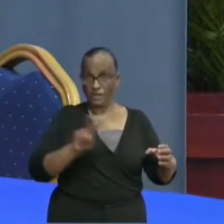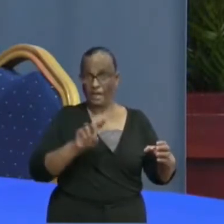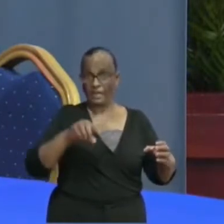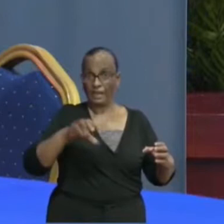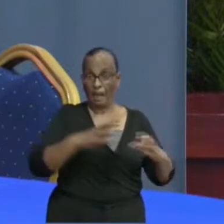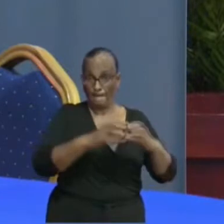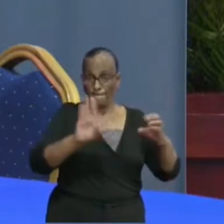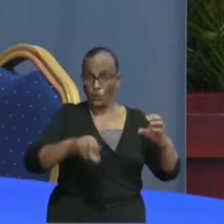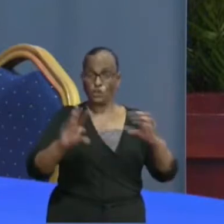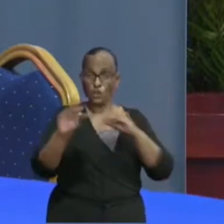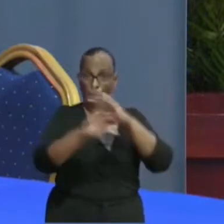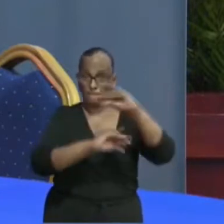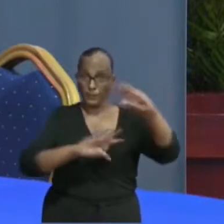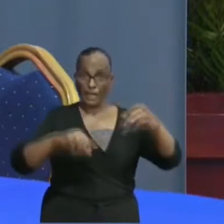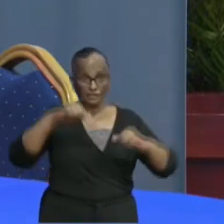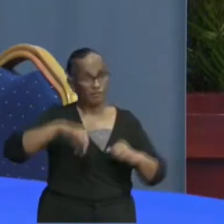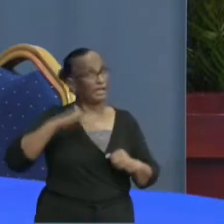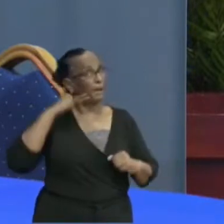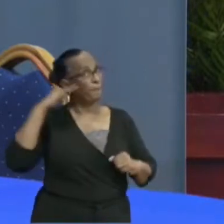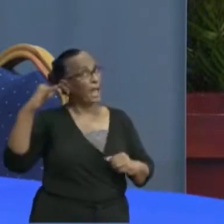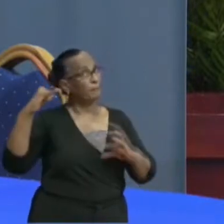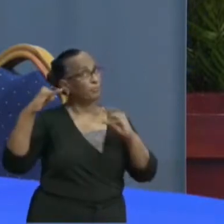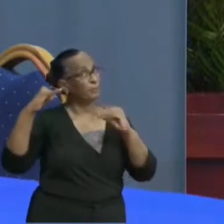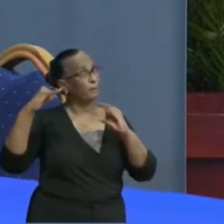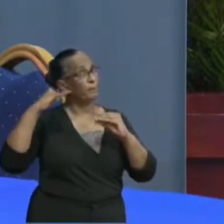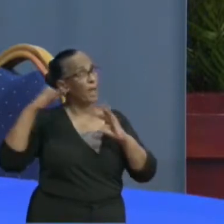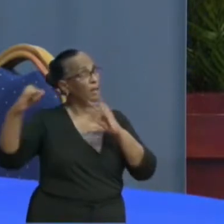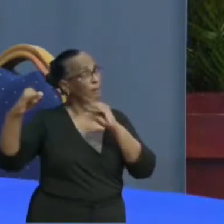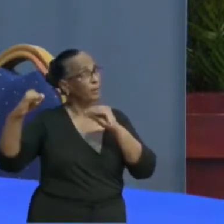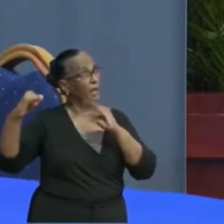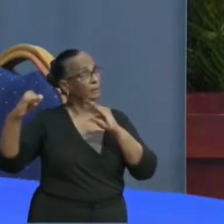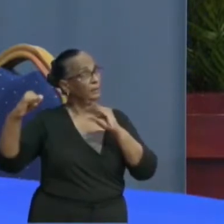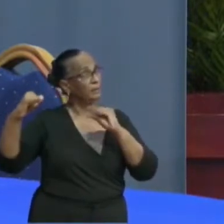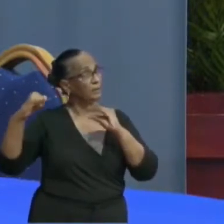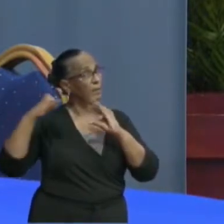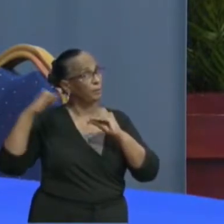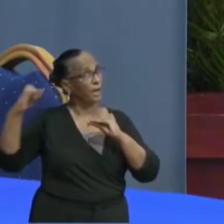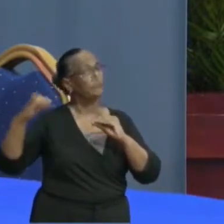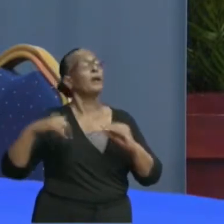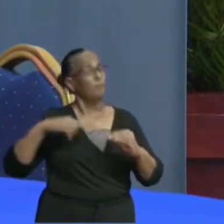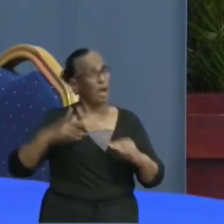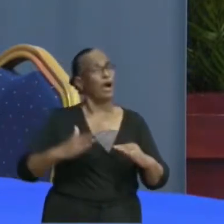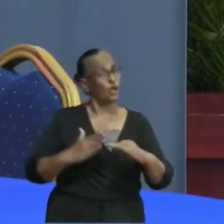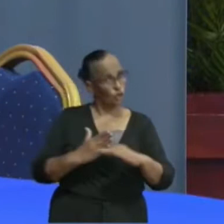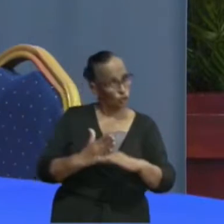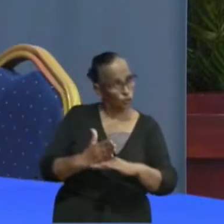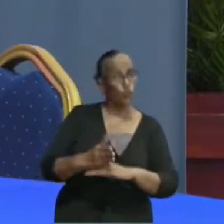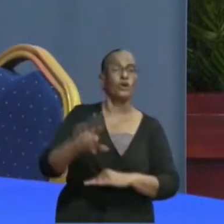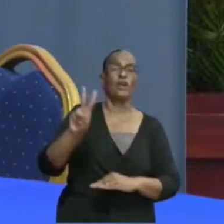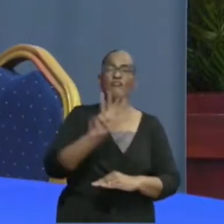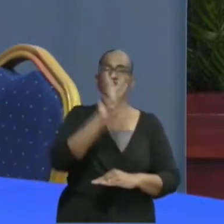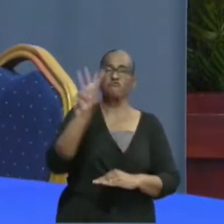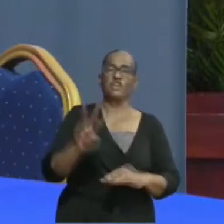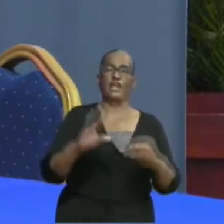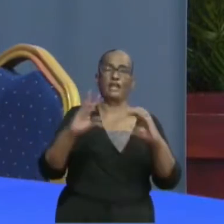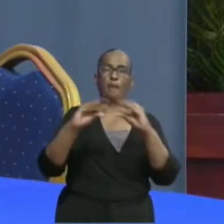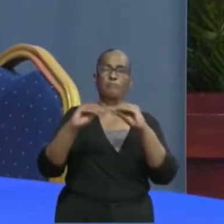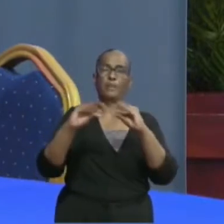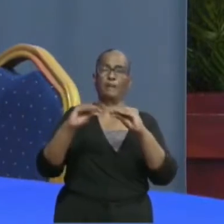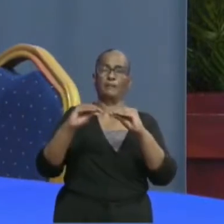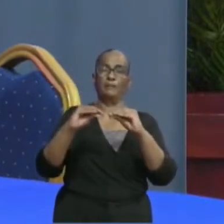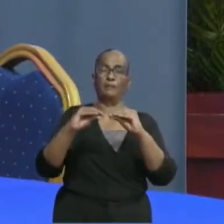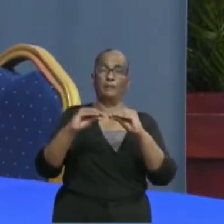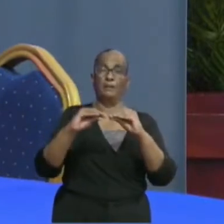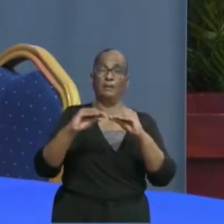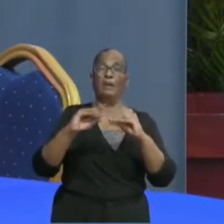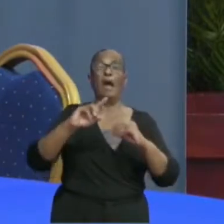hadden vandaag al een telefonisch gesprek. Dat gesprek wordt dus verder gevoerd op aanstaande vrijdag. We gaan dus,